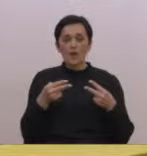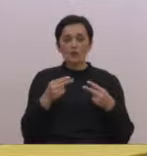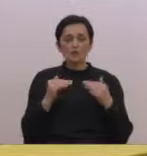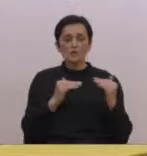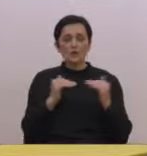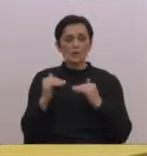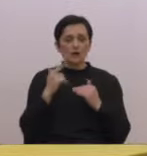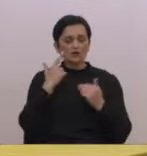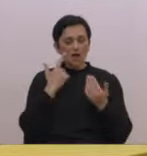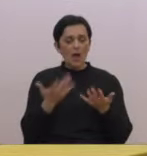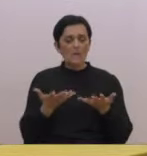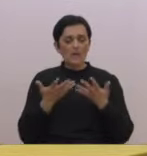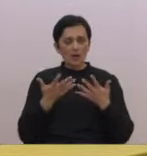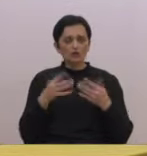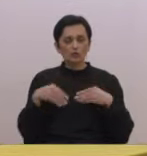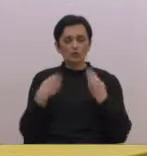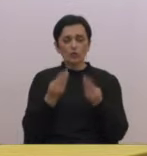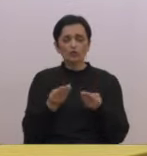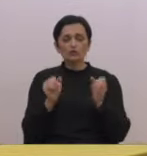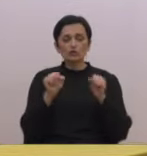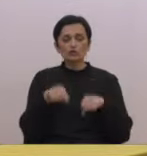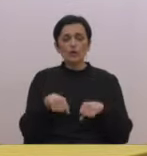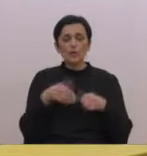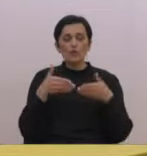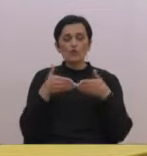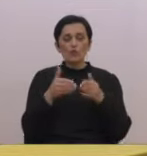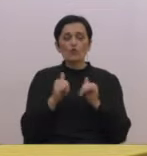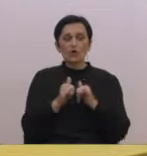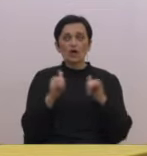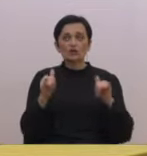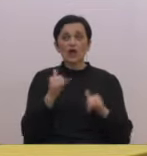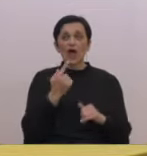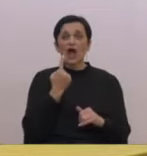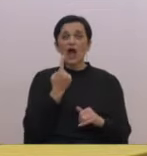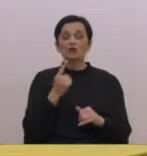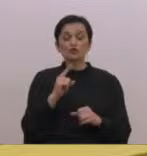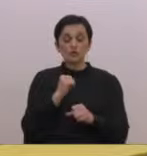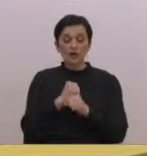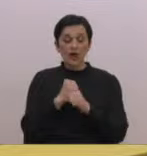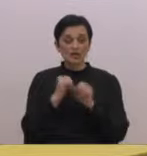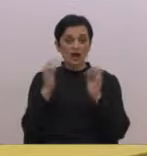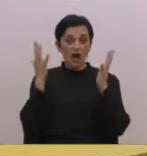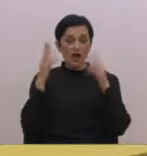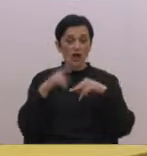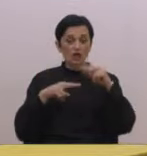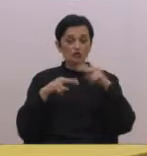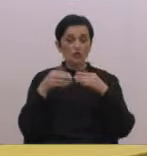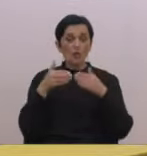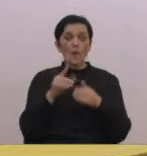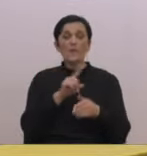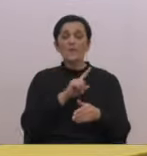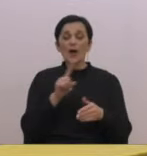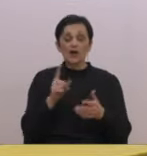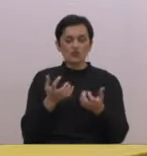მაქსიმალურად ეფექტიანად მოგვცემს საშუალებას ამ პორტის განვითარების. Იმიტომ რომ ერთია, რომ გააკეთდეს ანაკლიაში აშენდეს პორტი, მაგრამ მივიღოთ